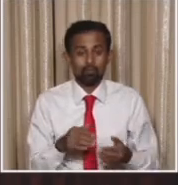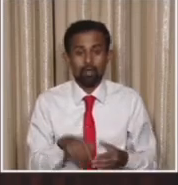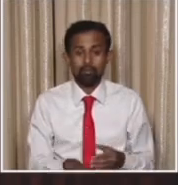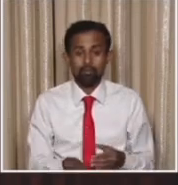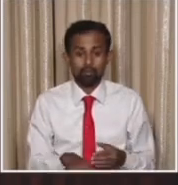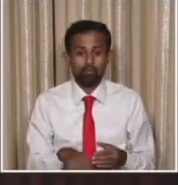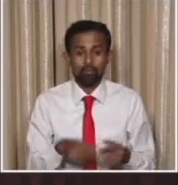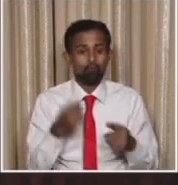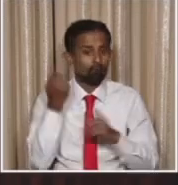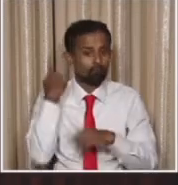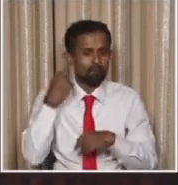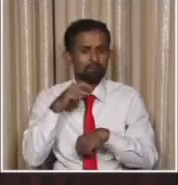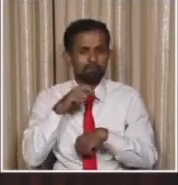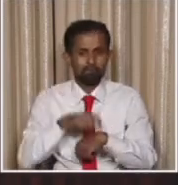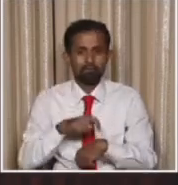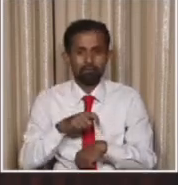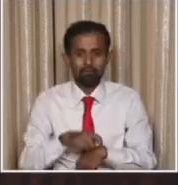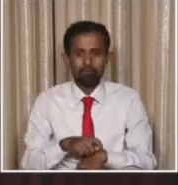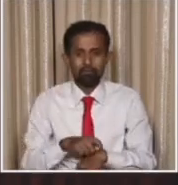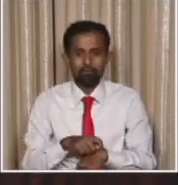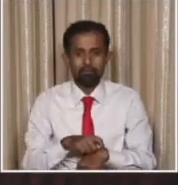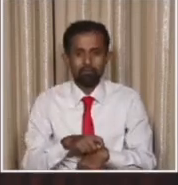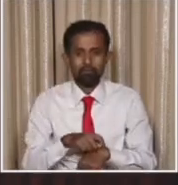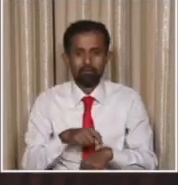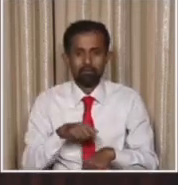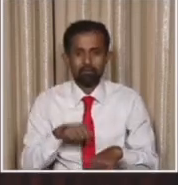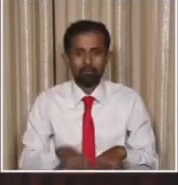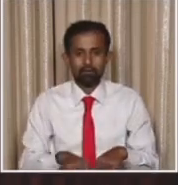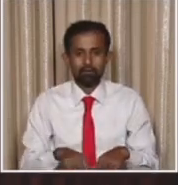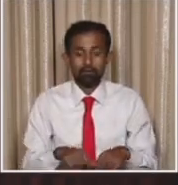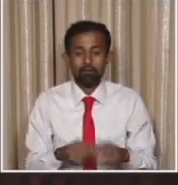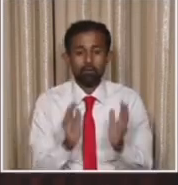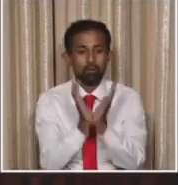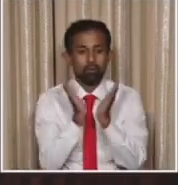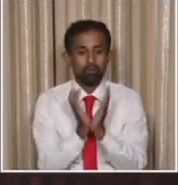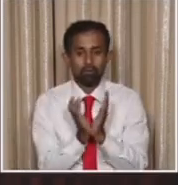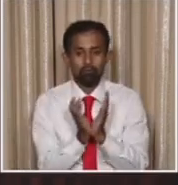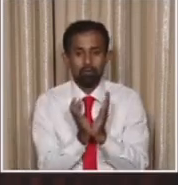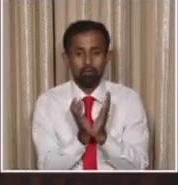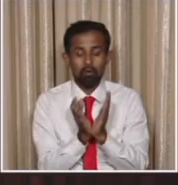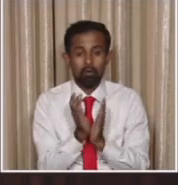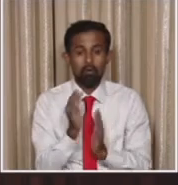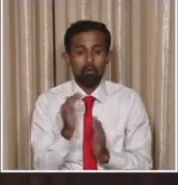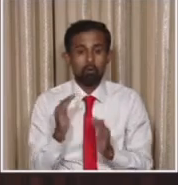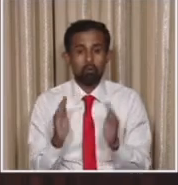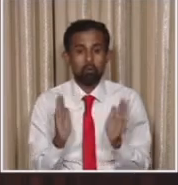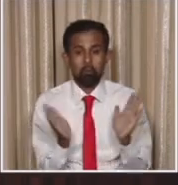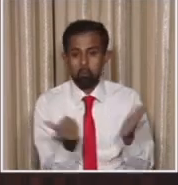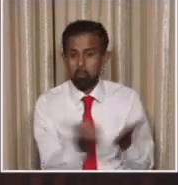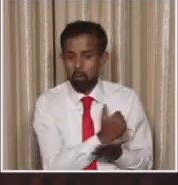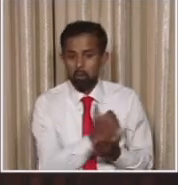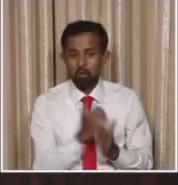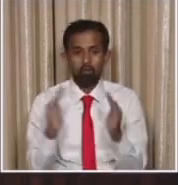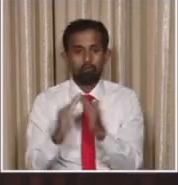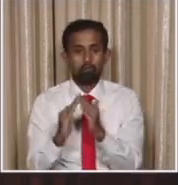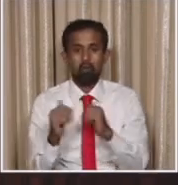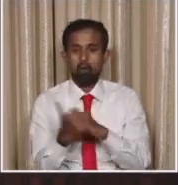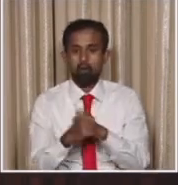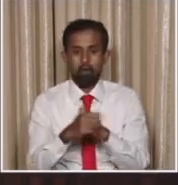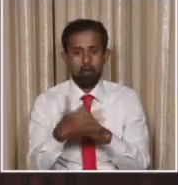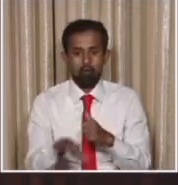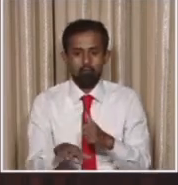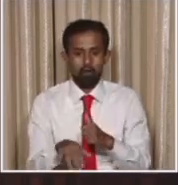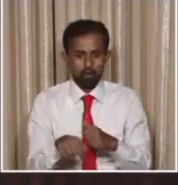vala, vivida andu yatate, wana gahaneng iwat kerala, jana wasa karaneta giya. Deng